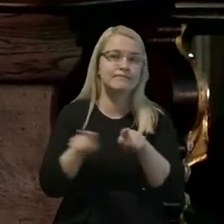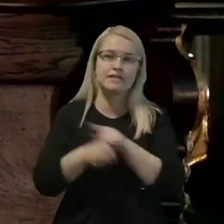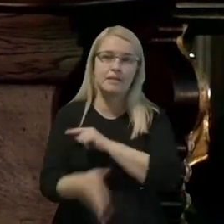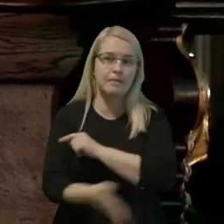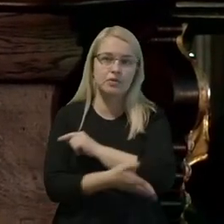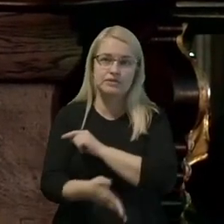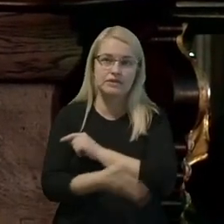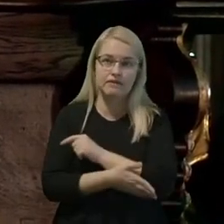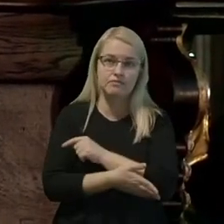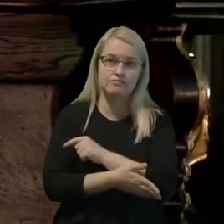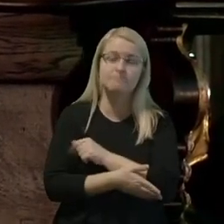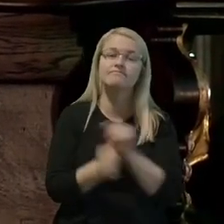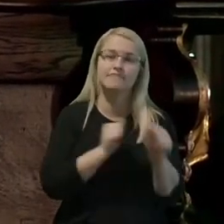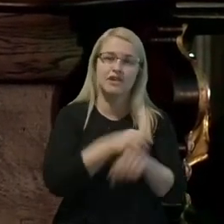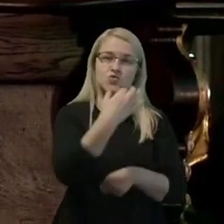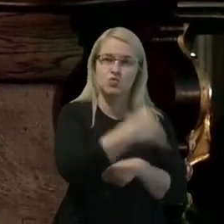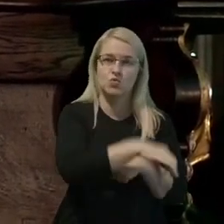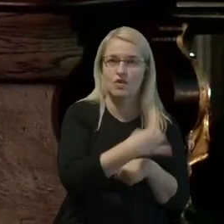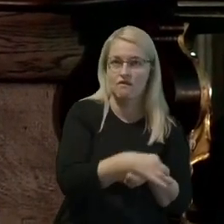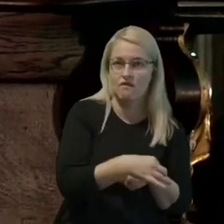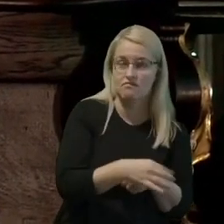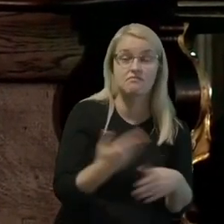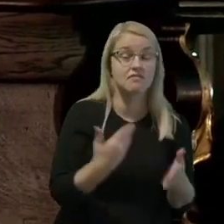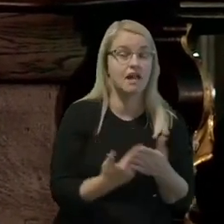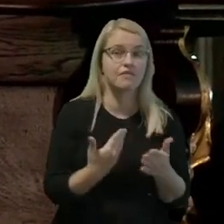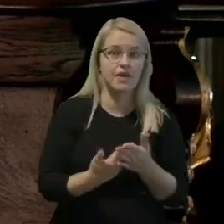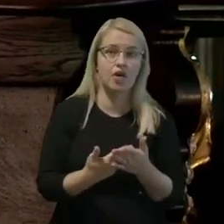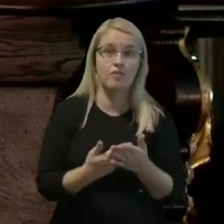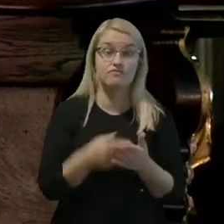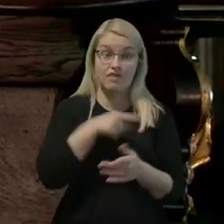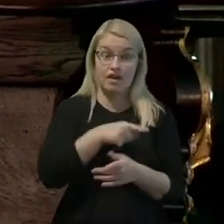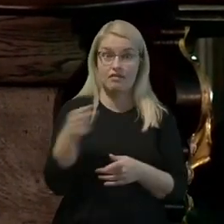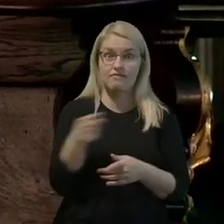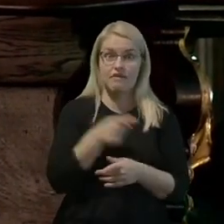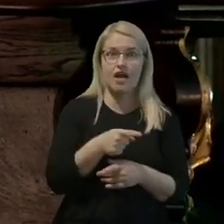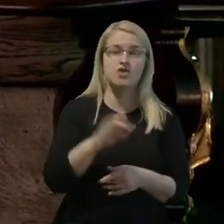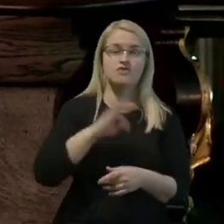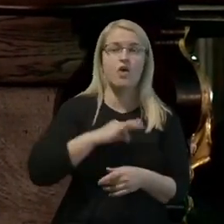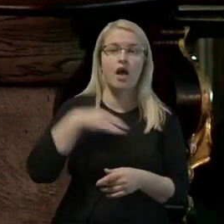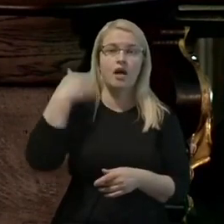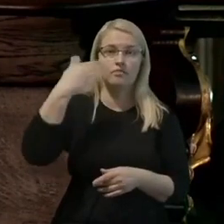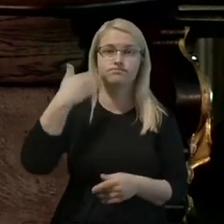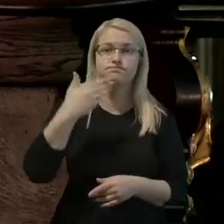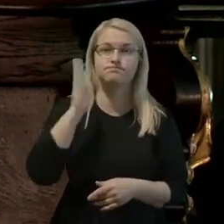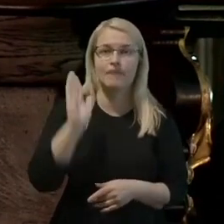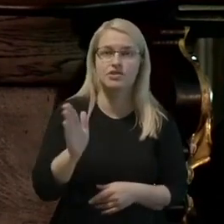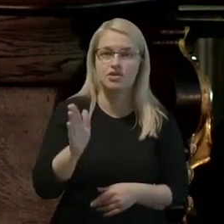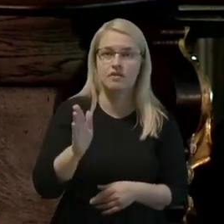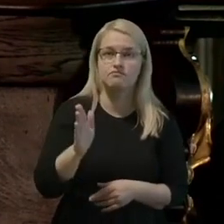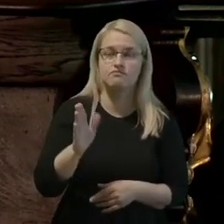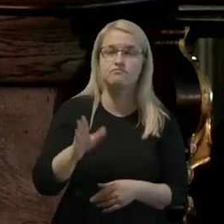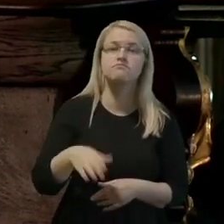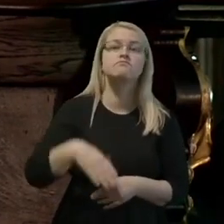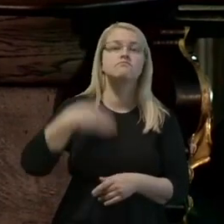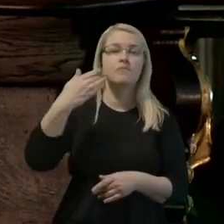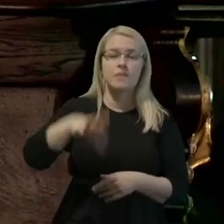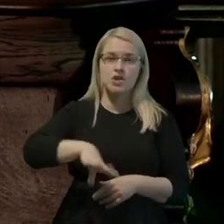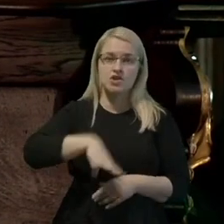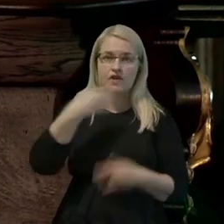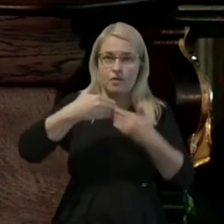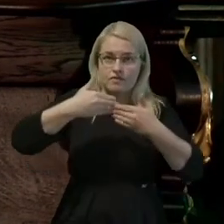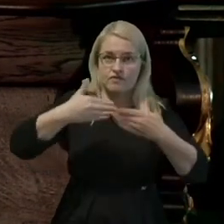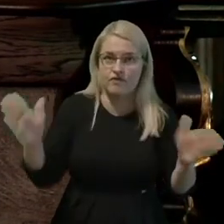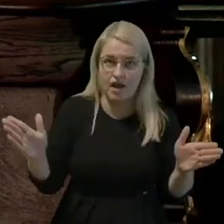dotyczą studiowania. Dlatego tym zagadnieniom poświęcę swoją mowę inauguracyjną, inaugurującą